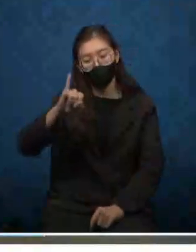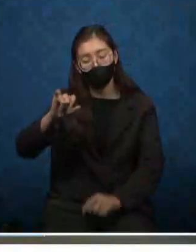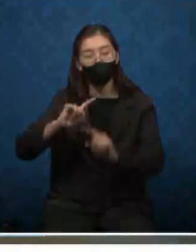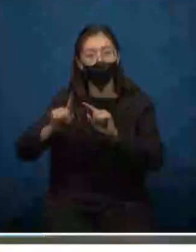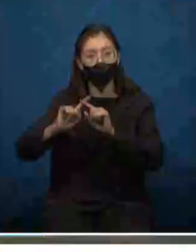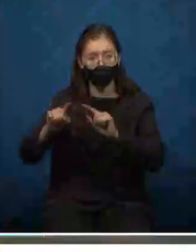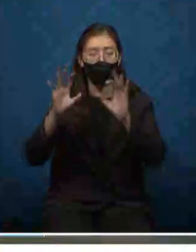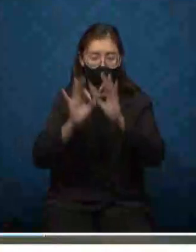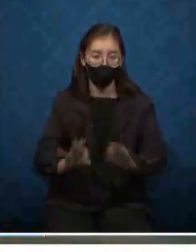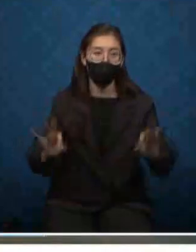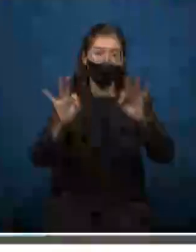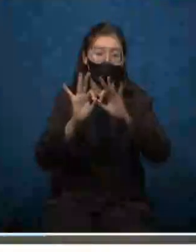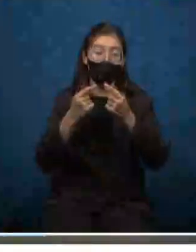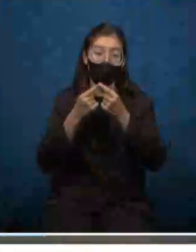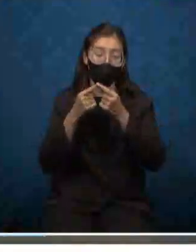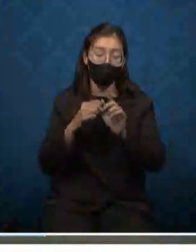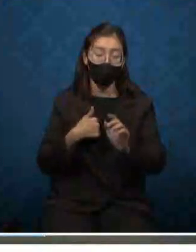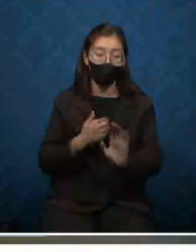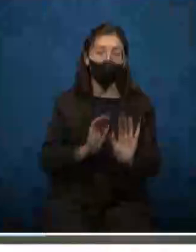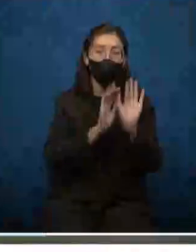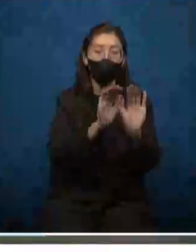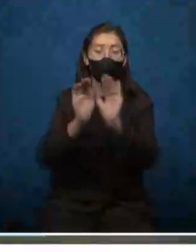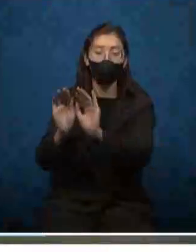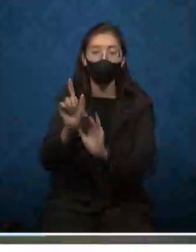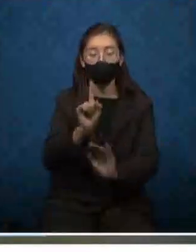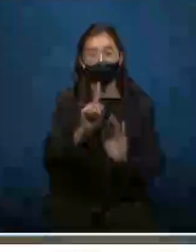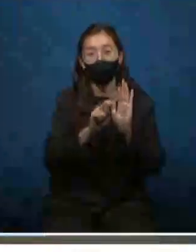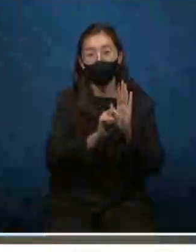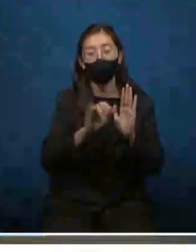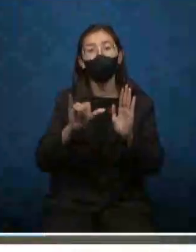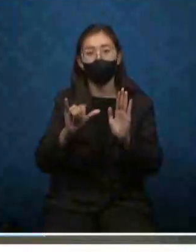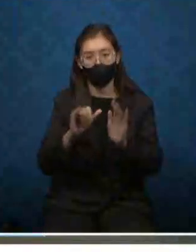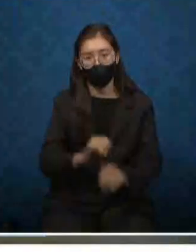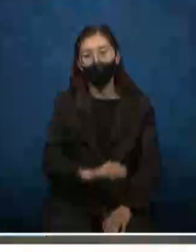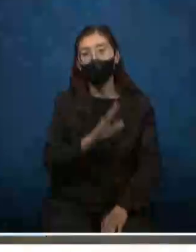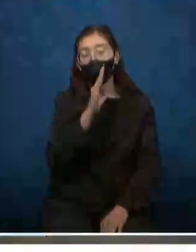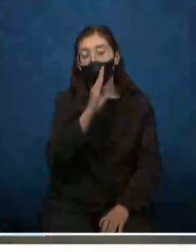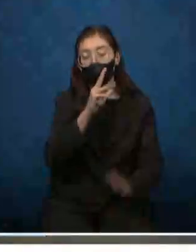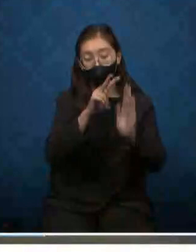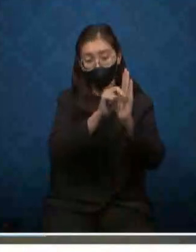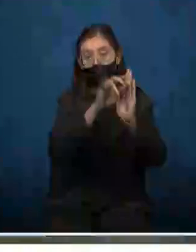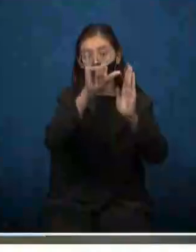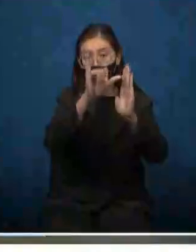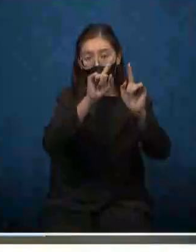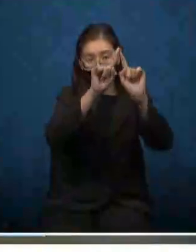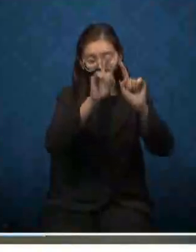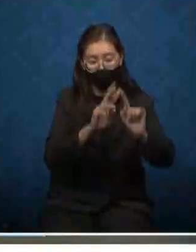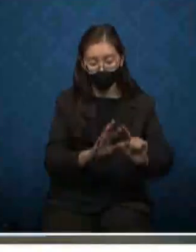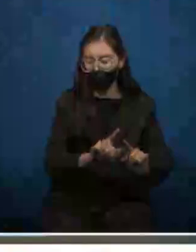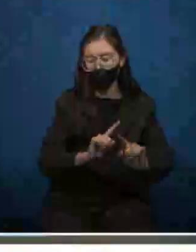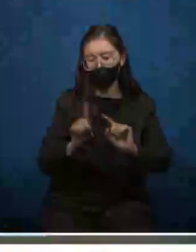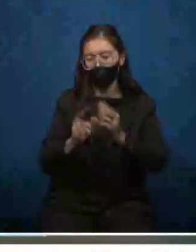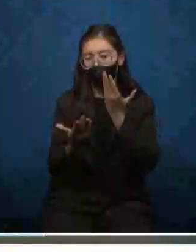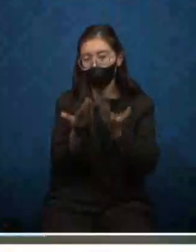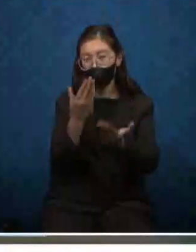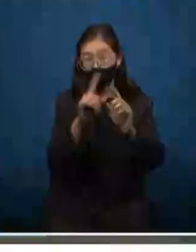ฝากคือเรื่องของ PIเพรา Wenn PI ผิด ถ้ากัดการโมแกผิด มนจะผิดไปหมดเพรว่า